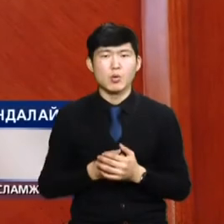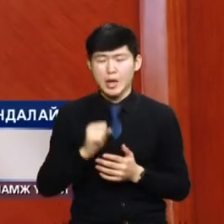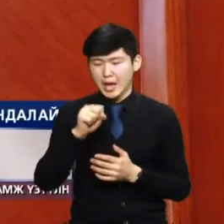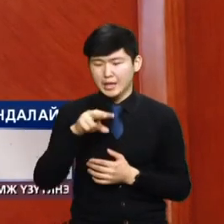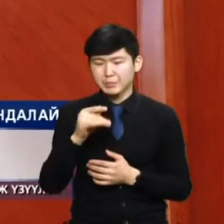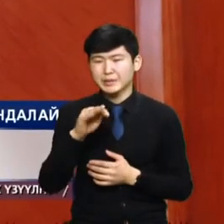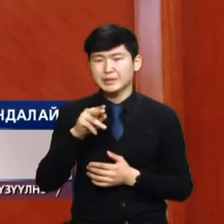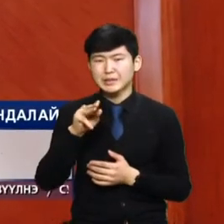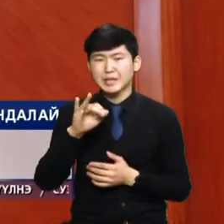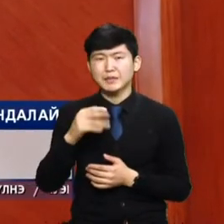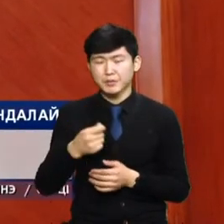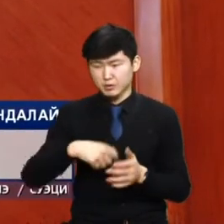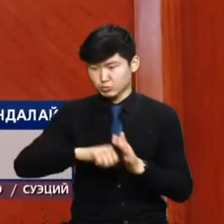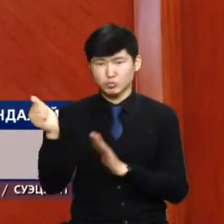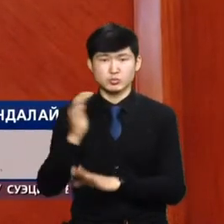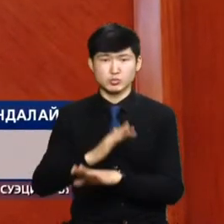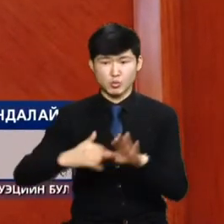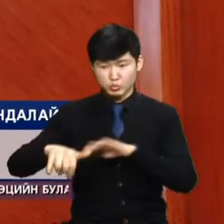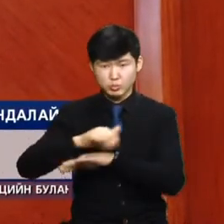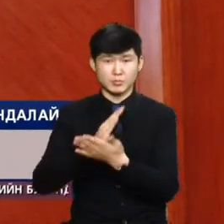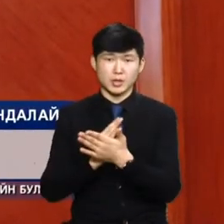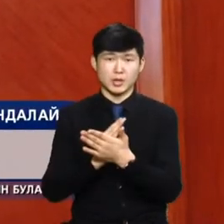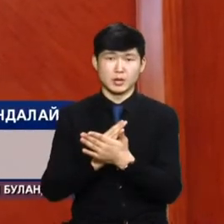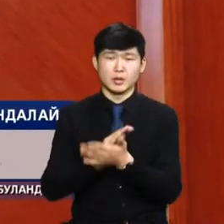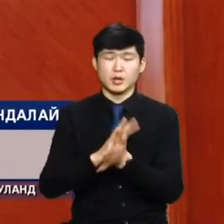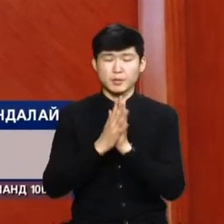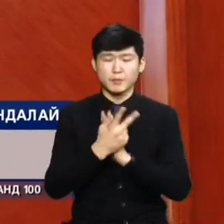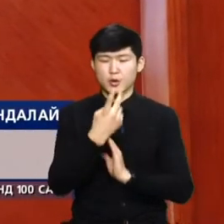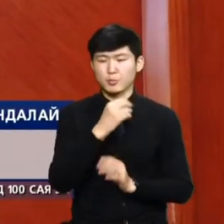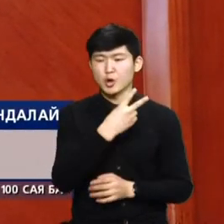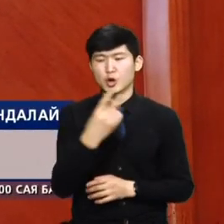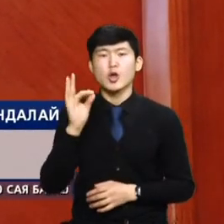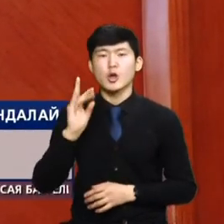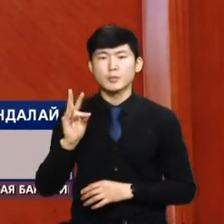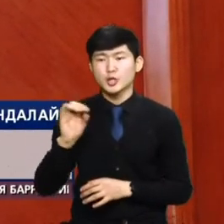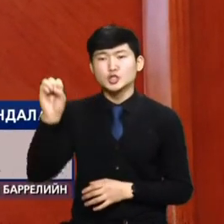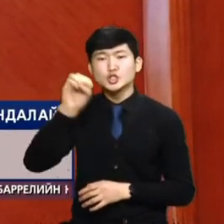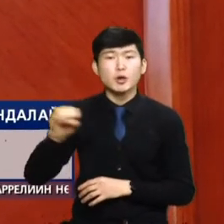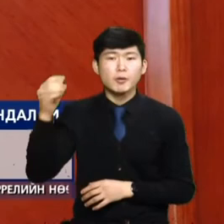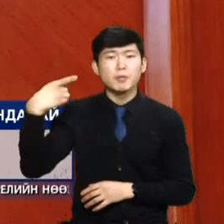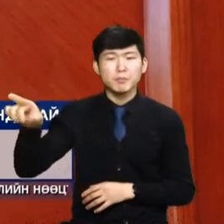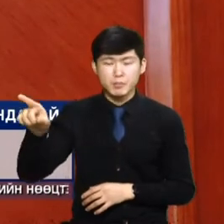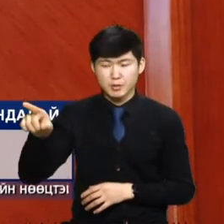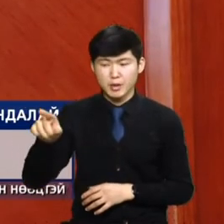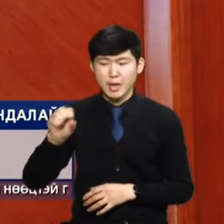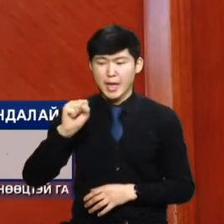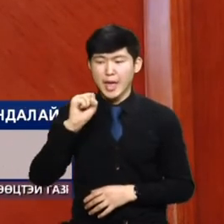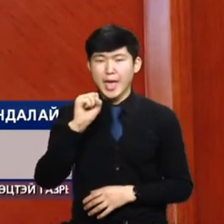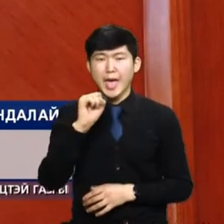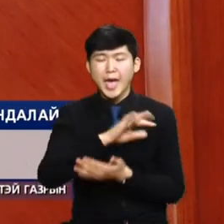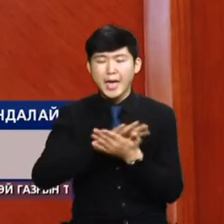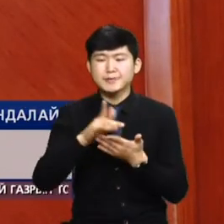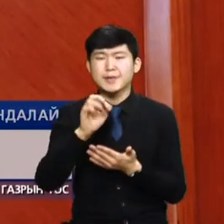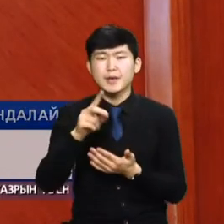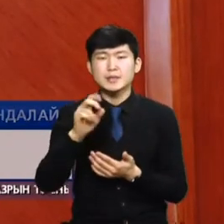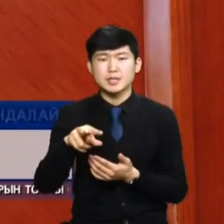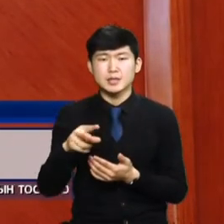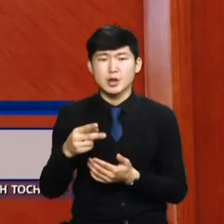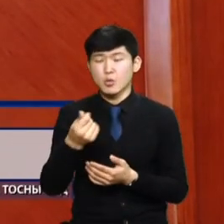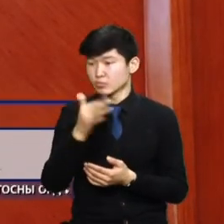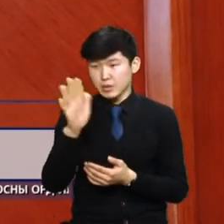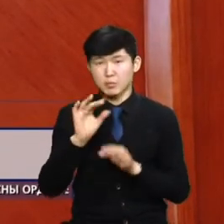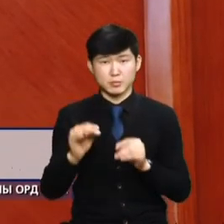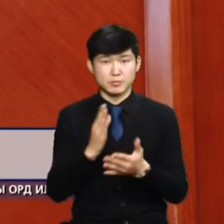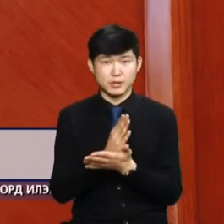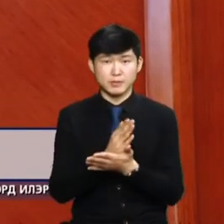албан татварыг нь одоо цуцласан орнууд байна. За 2022 онд бол Европын холбоод бүхэлдээ ариун цэрэг эрхлэг бол татваргүй болгож байгаа. За тэгээд